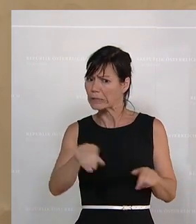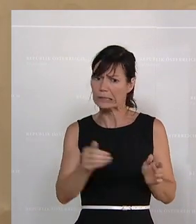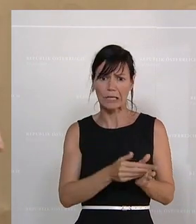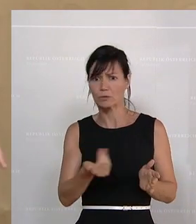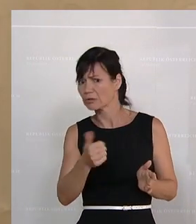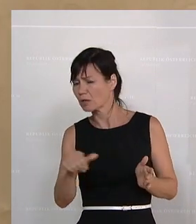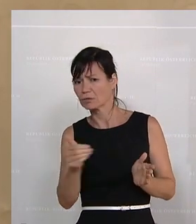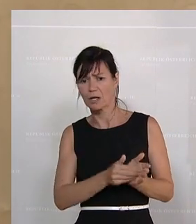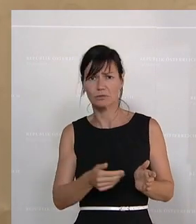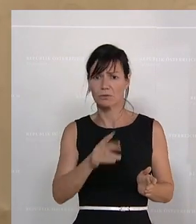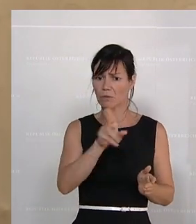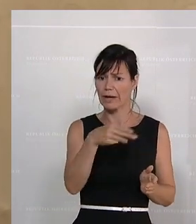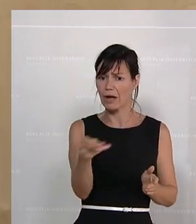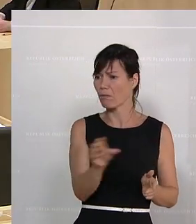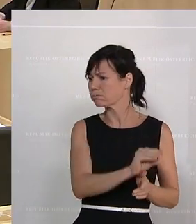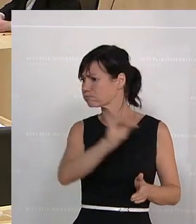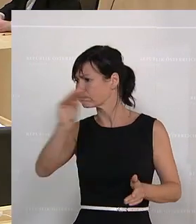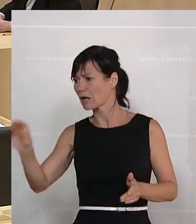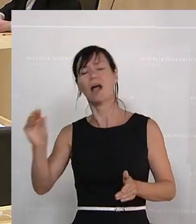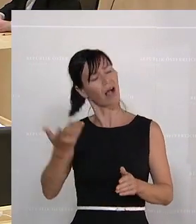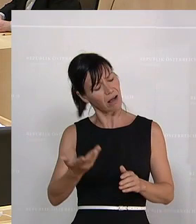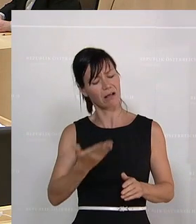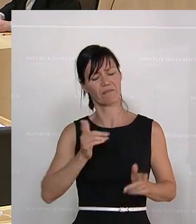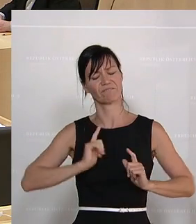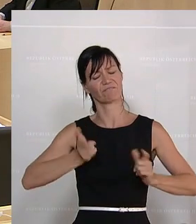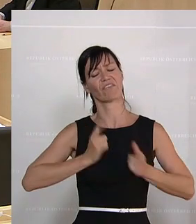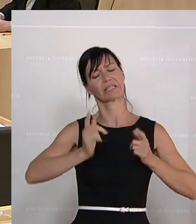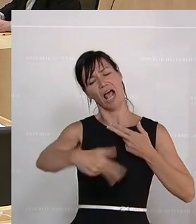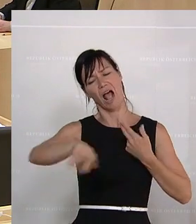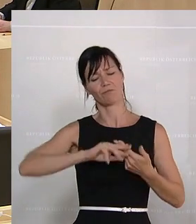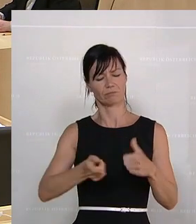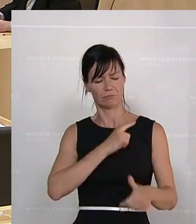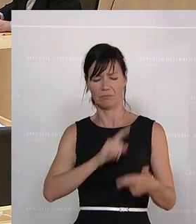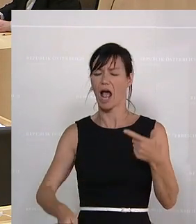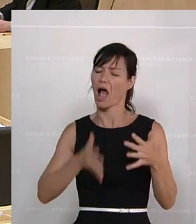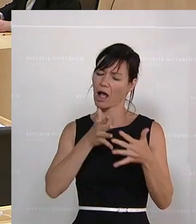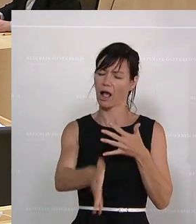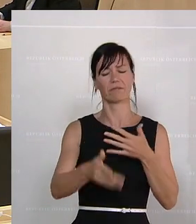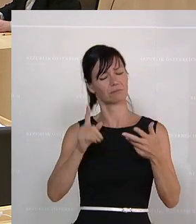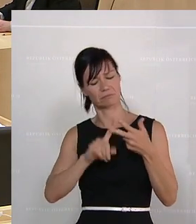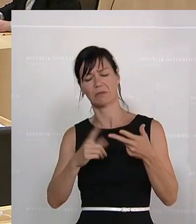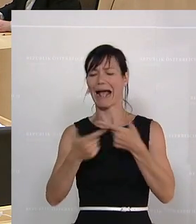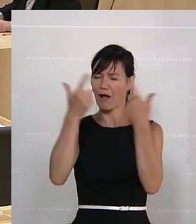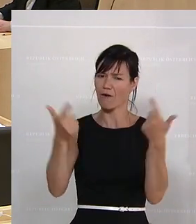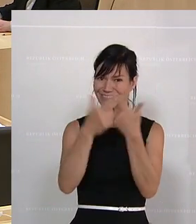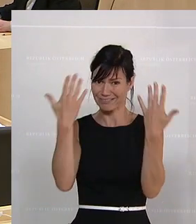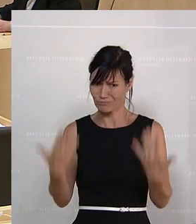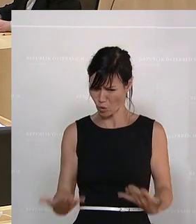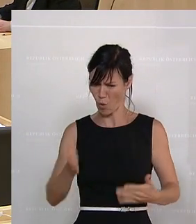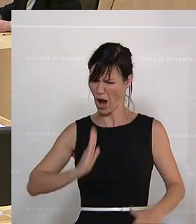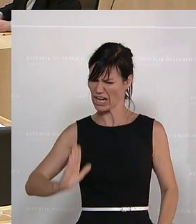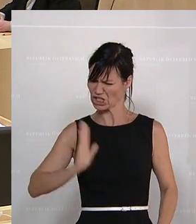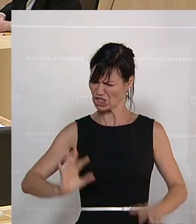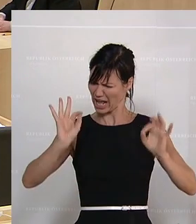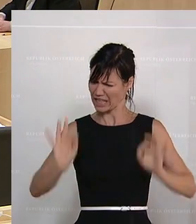hier erwarten wir antworten aufklärung und transparenz der damen und herren der grünen platz hat mit anstand nichts zu